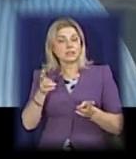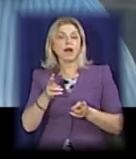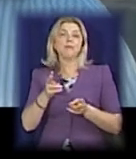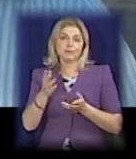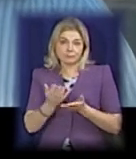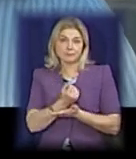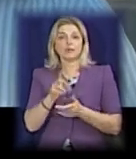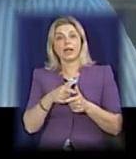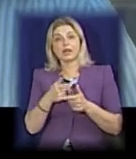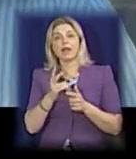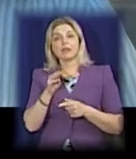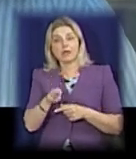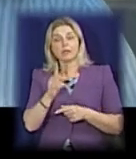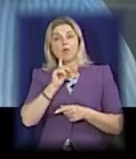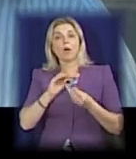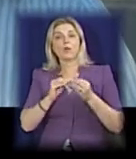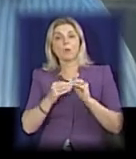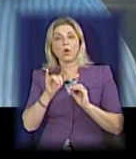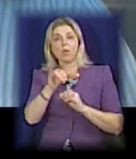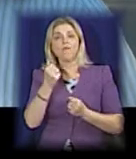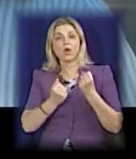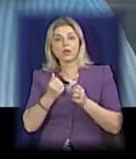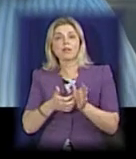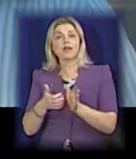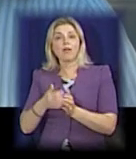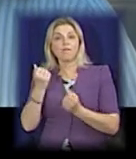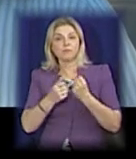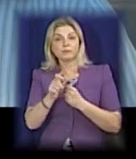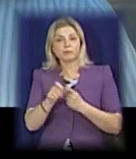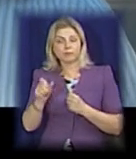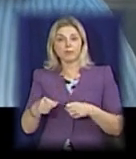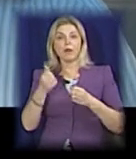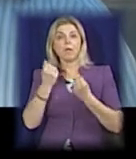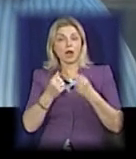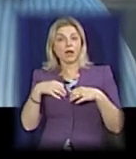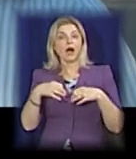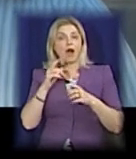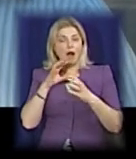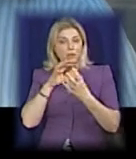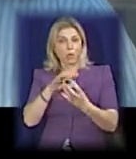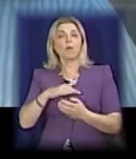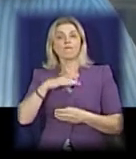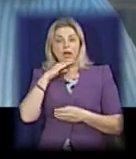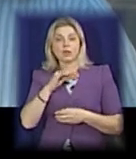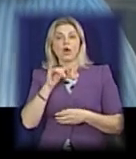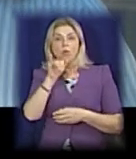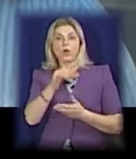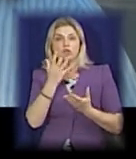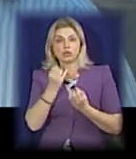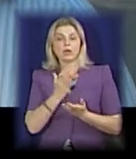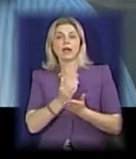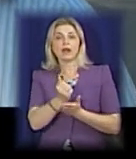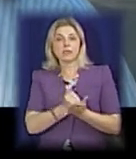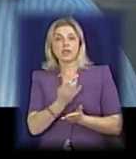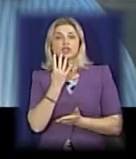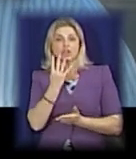ні. Поки проблема у водіях, тобто не вистачає водіїв. Транспортних засобів вистачає. У перевізника стоїть майже ще у резерві